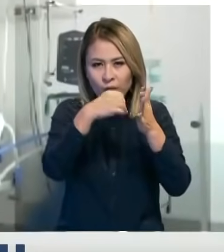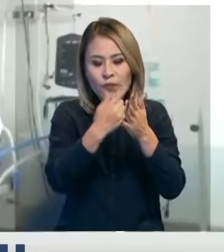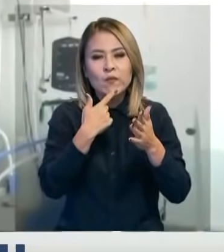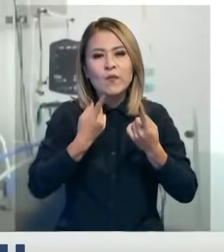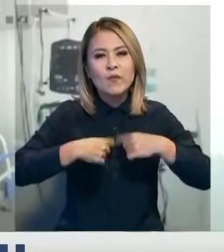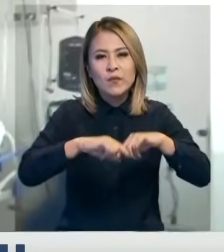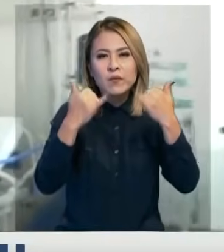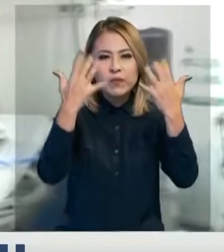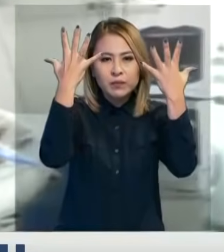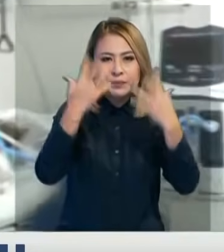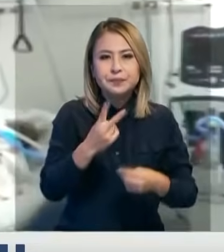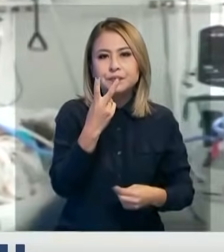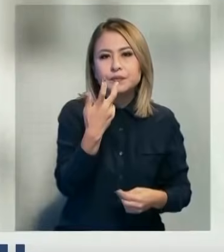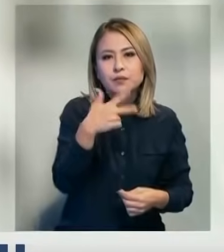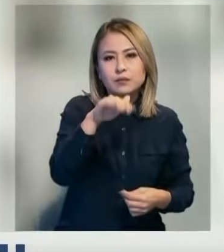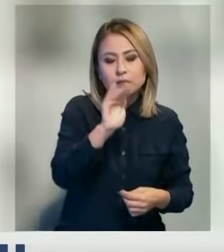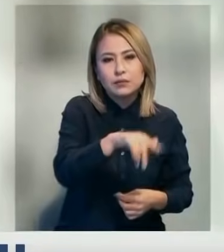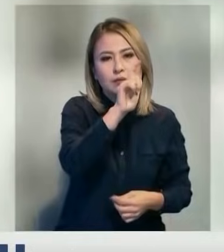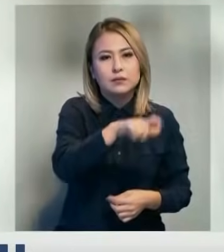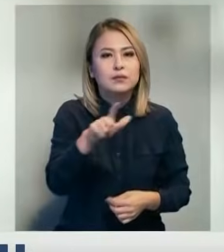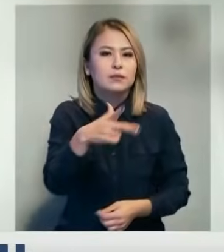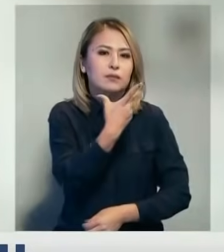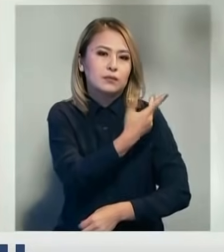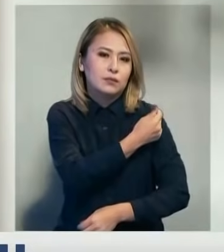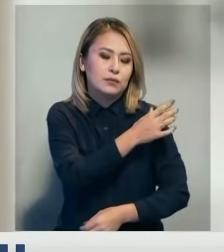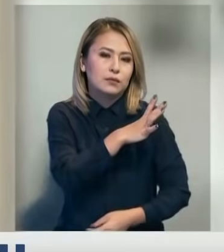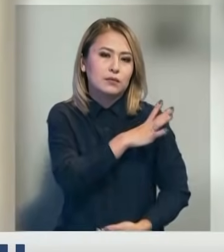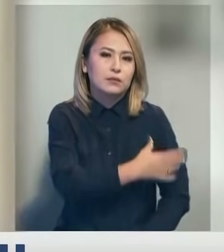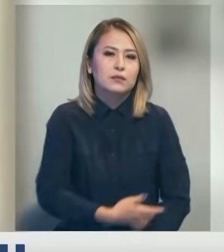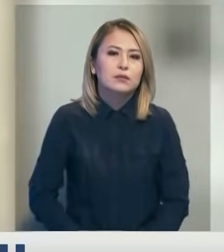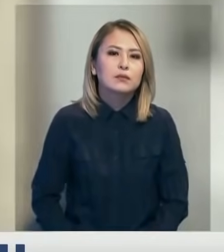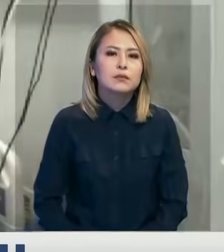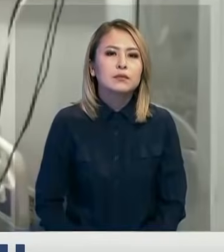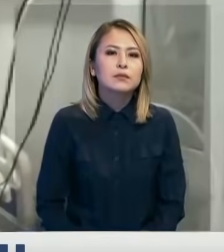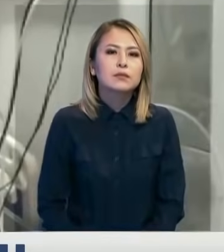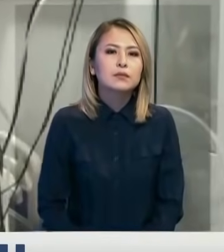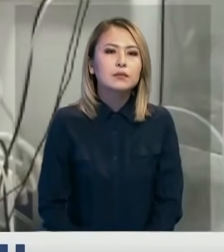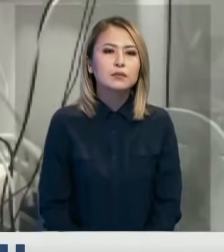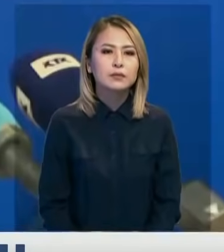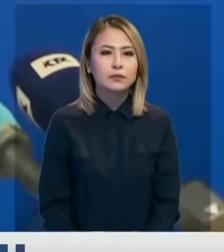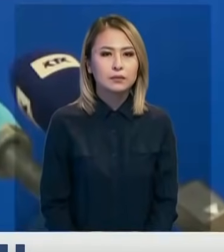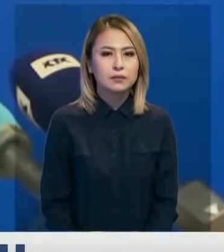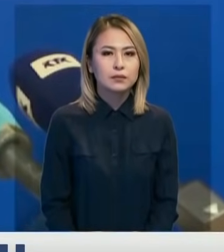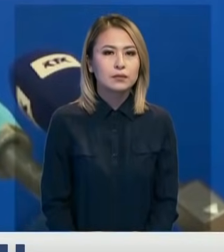де қызыл аймақта. Бүгінгі күнге дейін 230 мың адам вакцина салдырған.